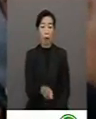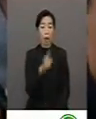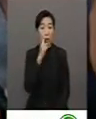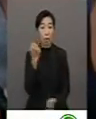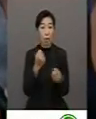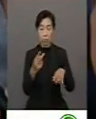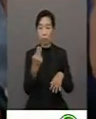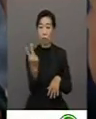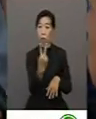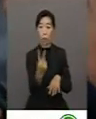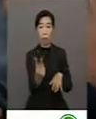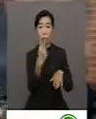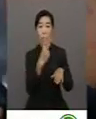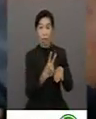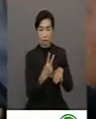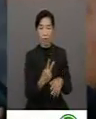ครับ